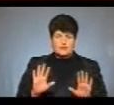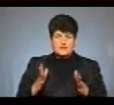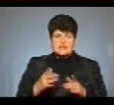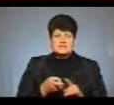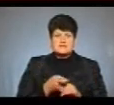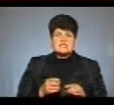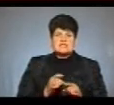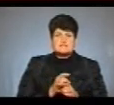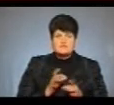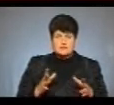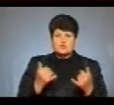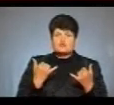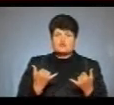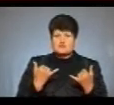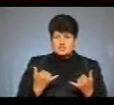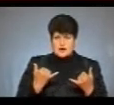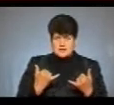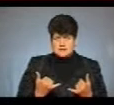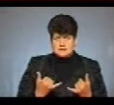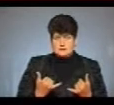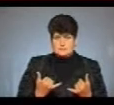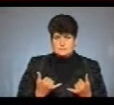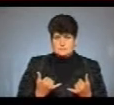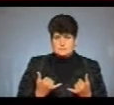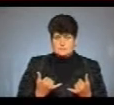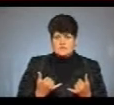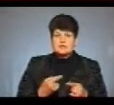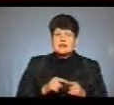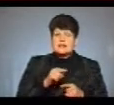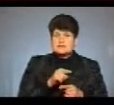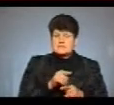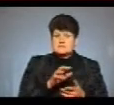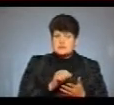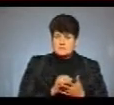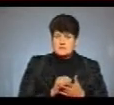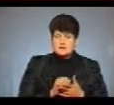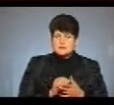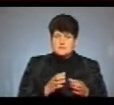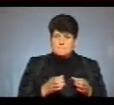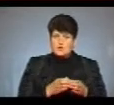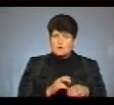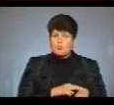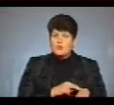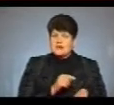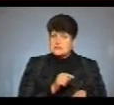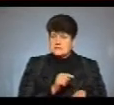вибухом сучасних боєприпасів, тому цим займаються підрозділи поліції. Тому